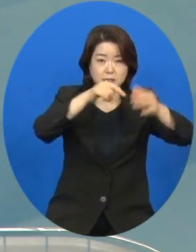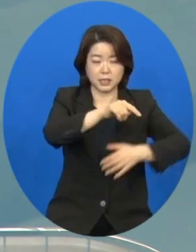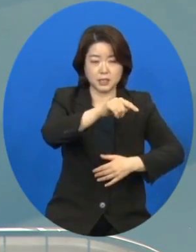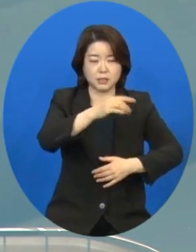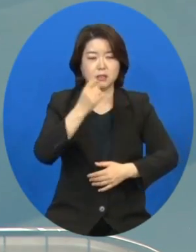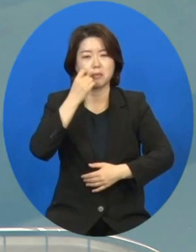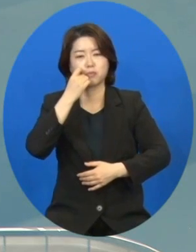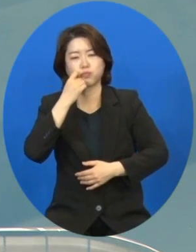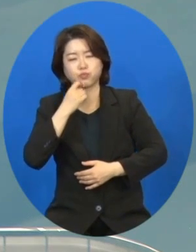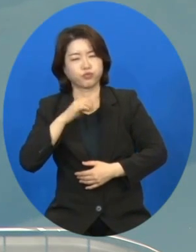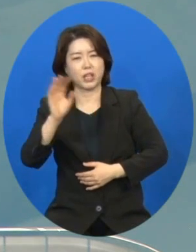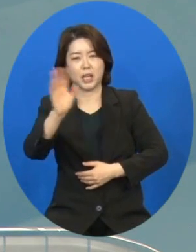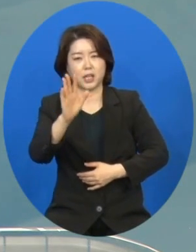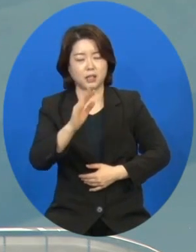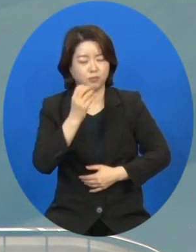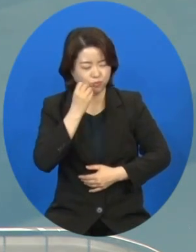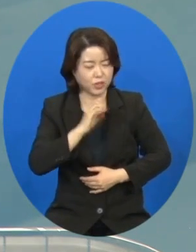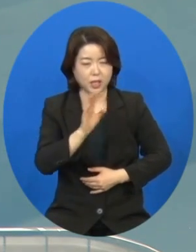부럽지 않았어요.